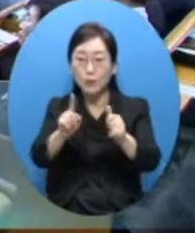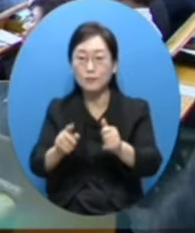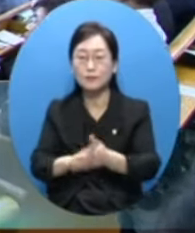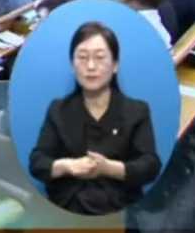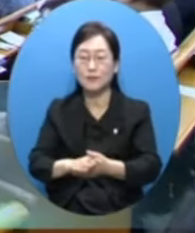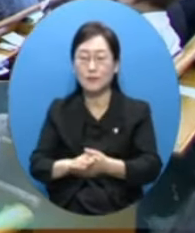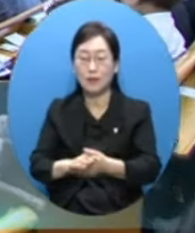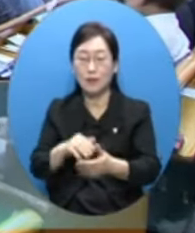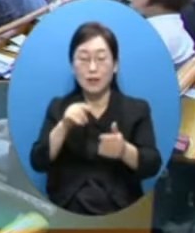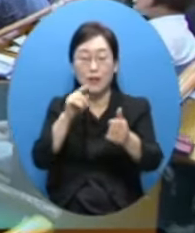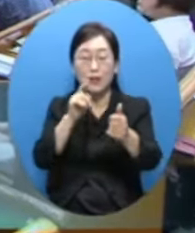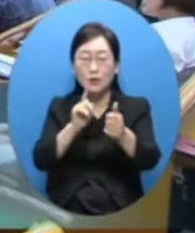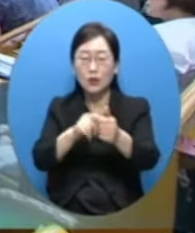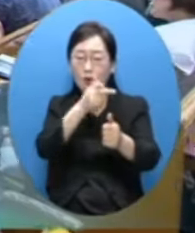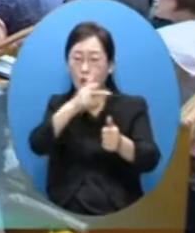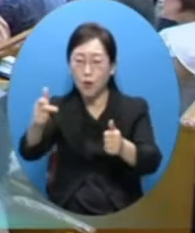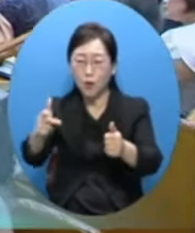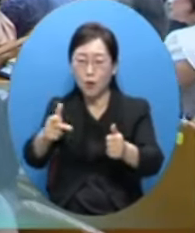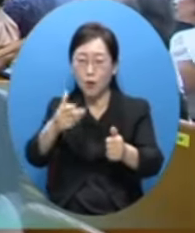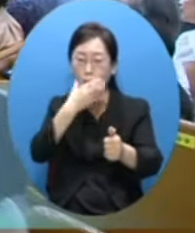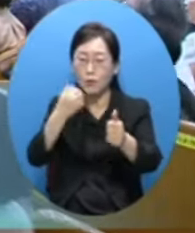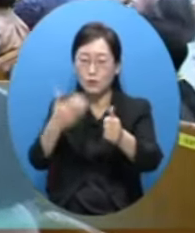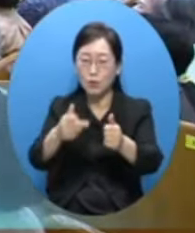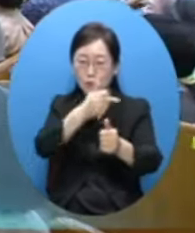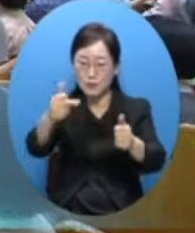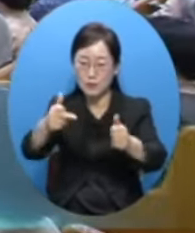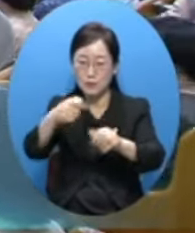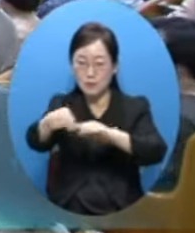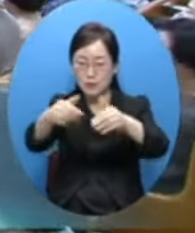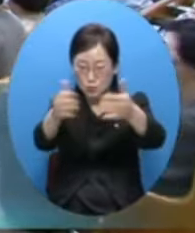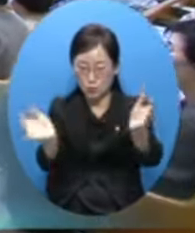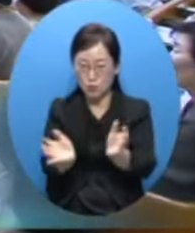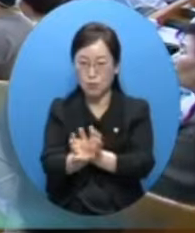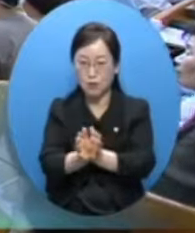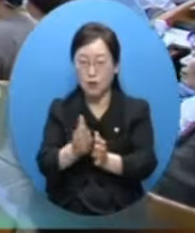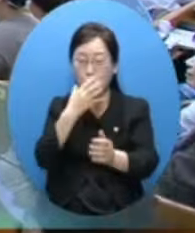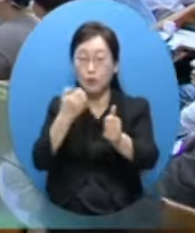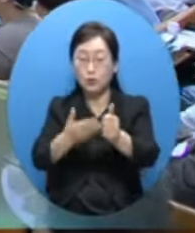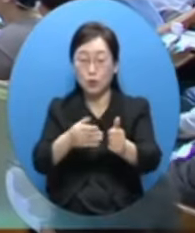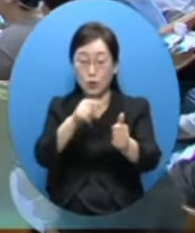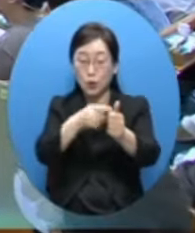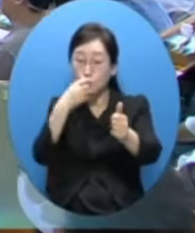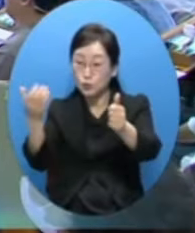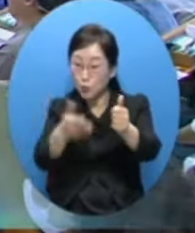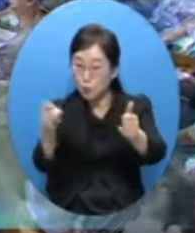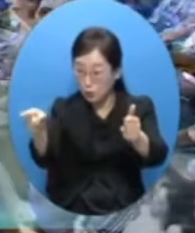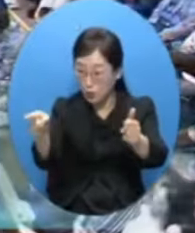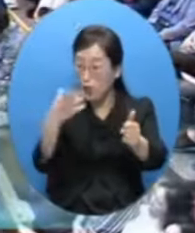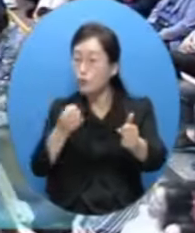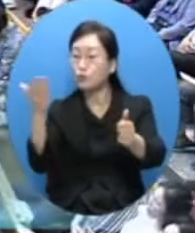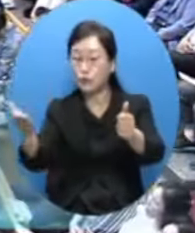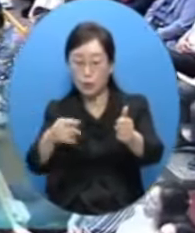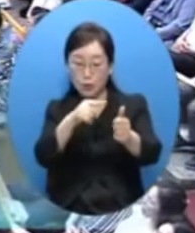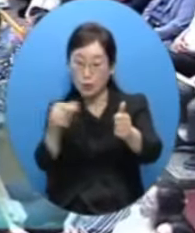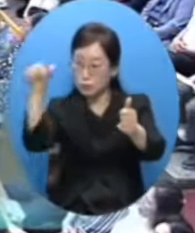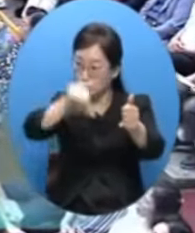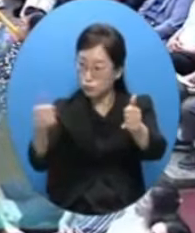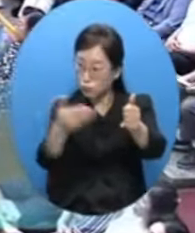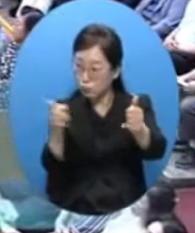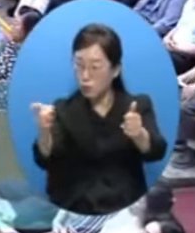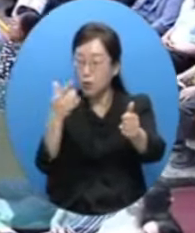이루고 내게 복을 주어 내 이름을 창대하게 하리니 너는 복이 될지라. 너를 축복하는 자에게는 내가 복을 내리고 너를 저주하는 자에게는 내가 저주하리니